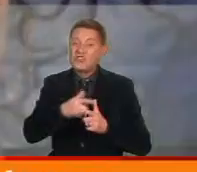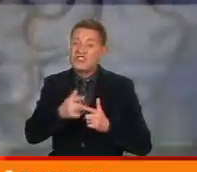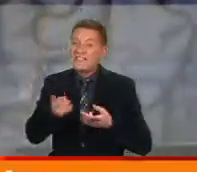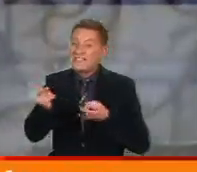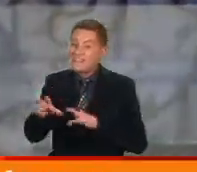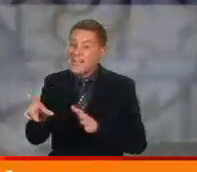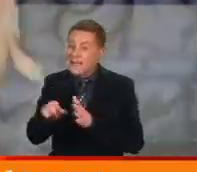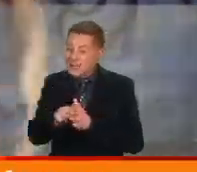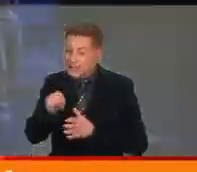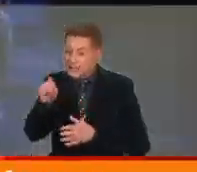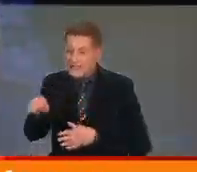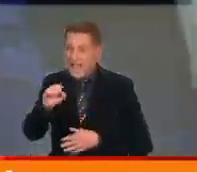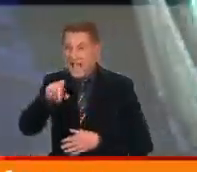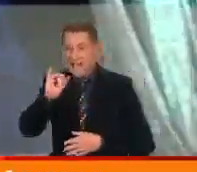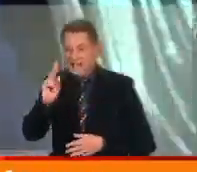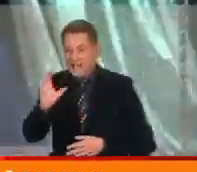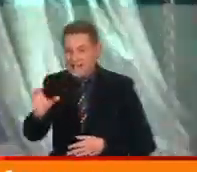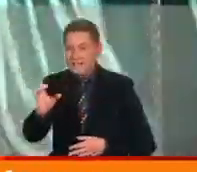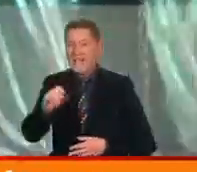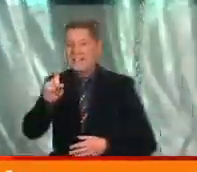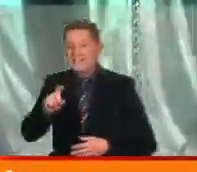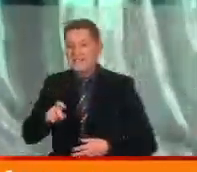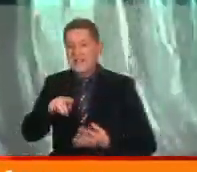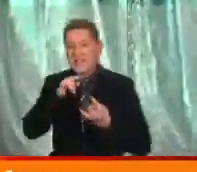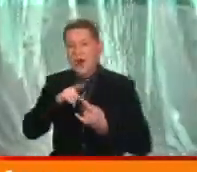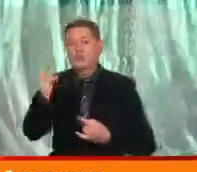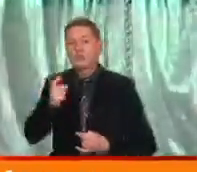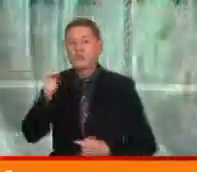із непідступною господинею. Артем Сорокін, Андрій Шурин, програма «Вікна СТБ».